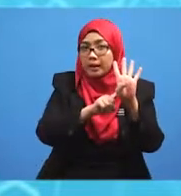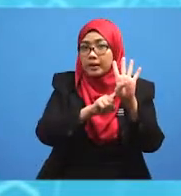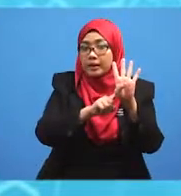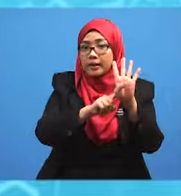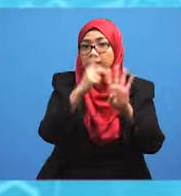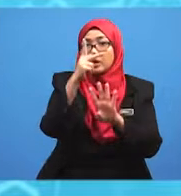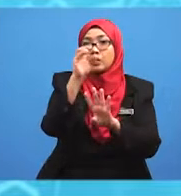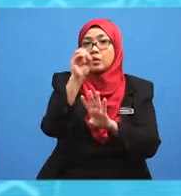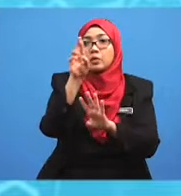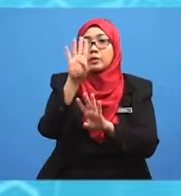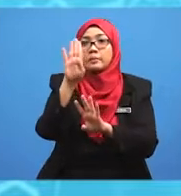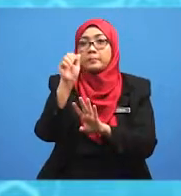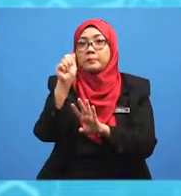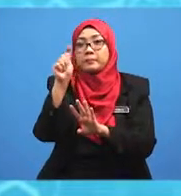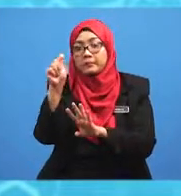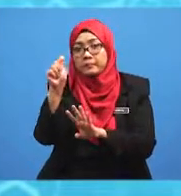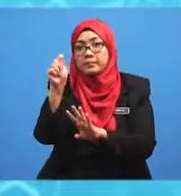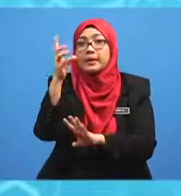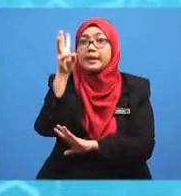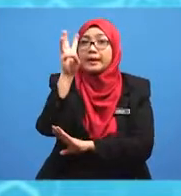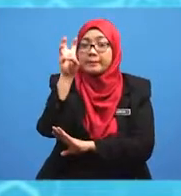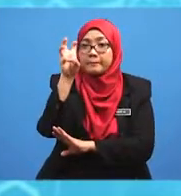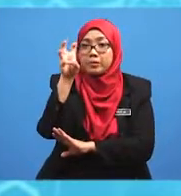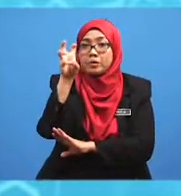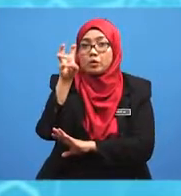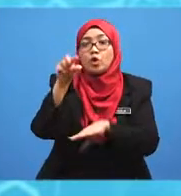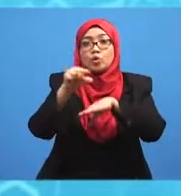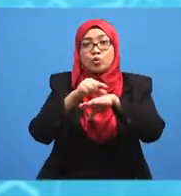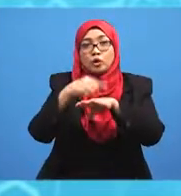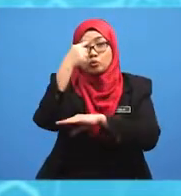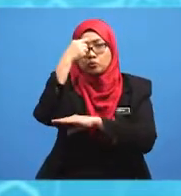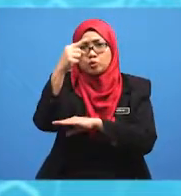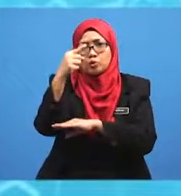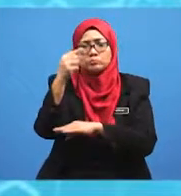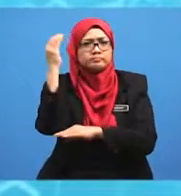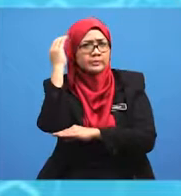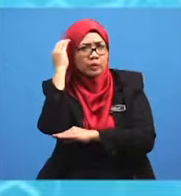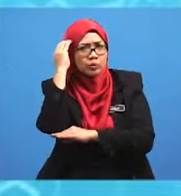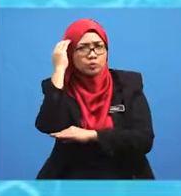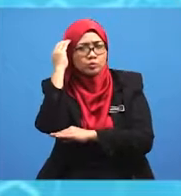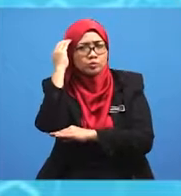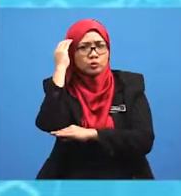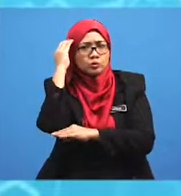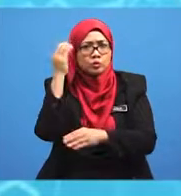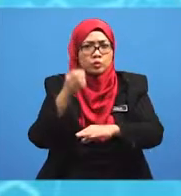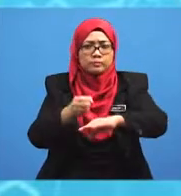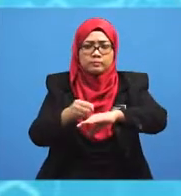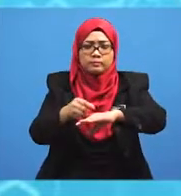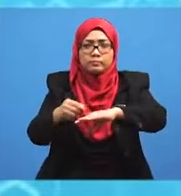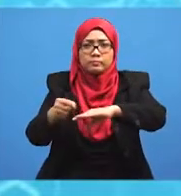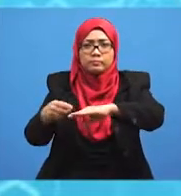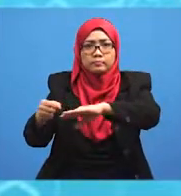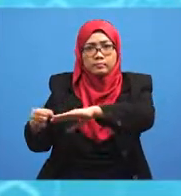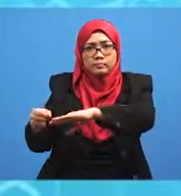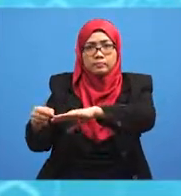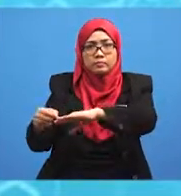Kolbat-60 pula digunakan untuk mengesan kimpalan dalam struktur keluli dan